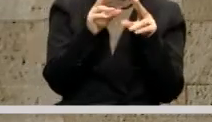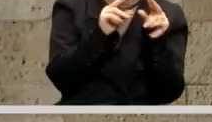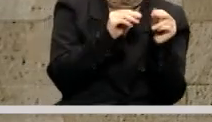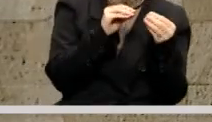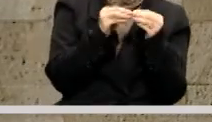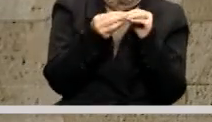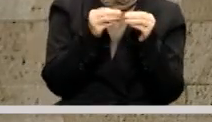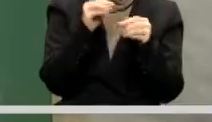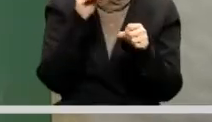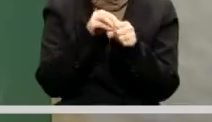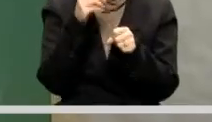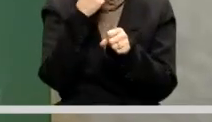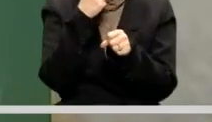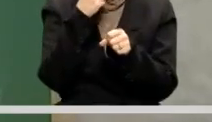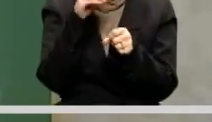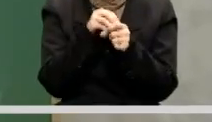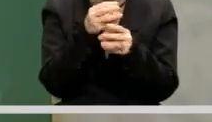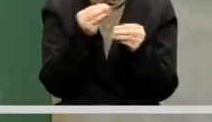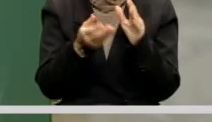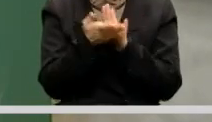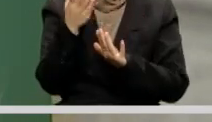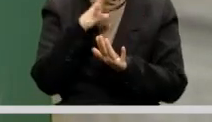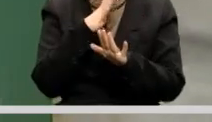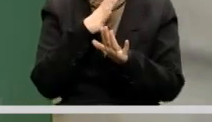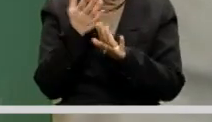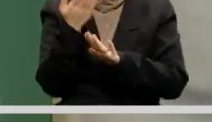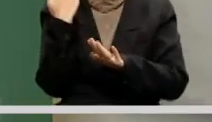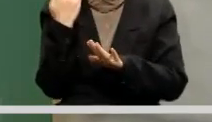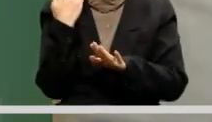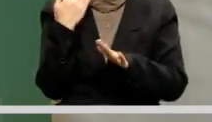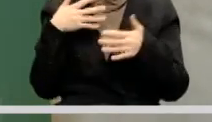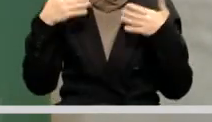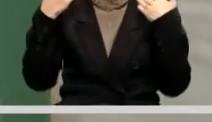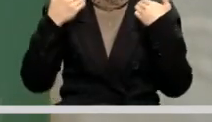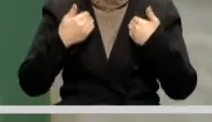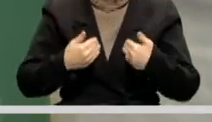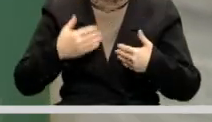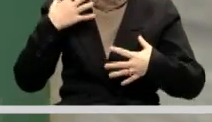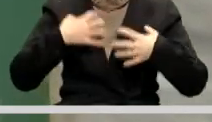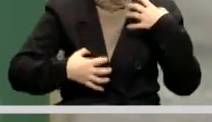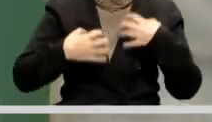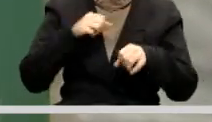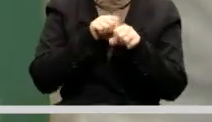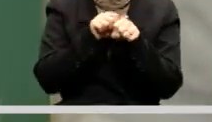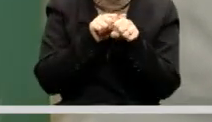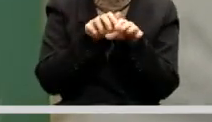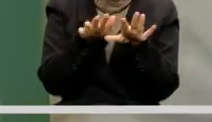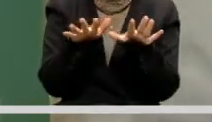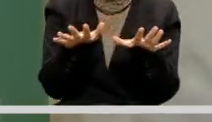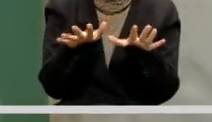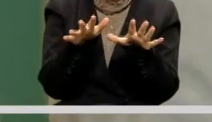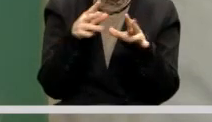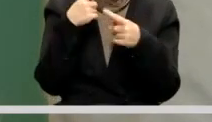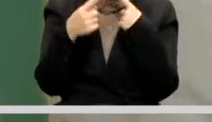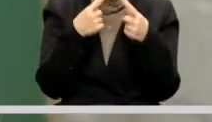özellikle çok fazla. Geçtiğimiz yıllarda hep böyle bağışıklık sistemini konuşurken artık biraz daha ruh sağlığı ve iyi dinlenme